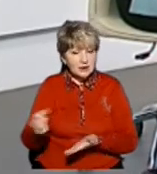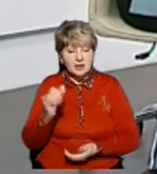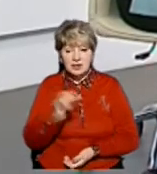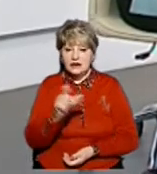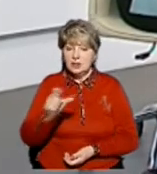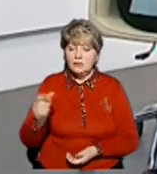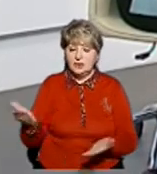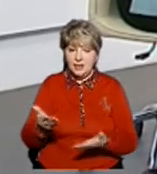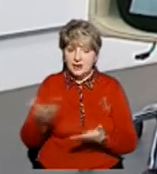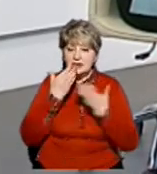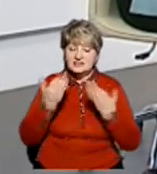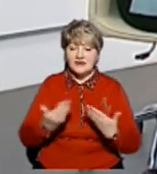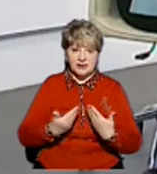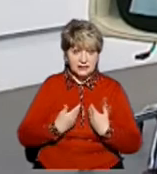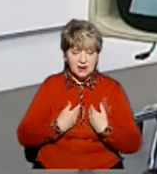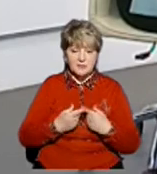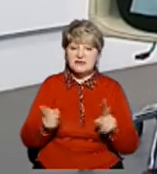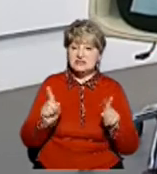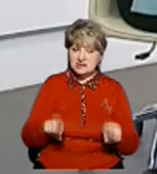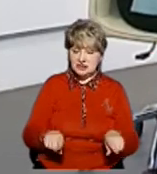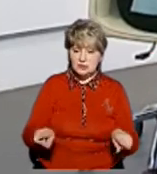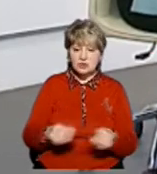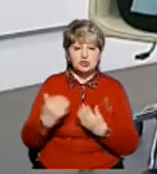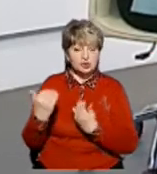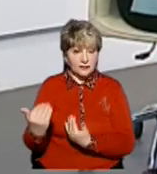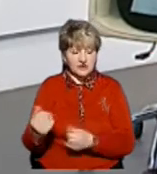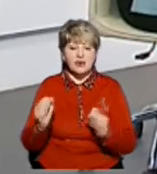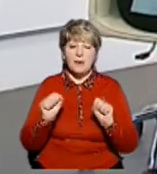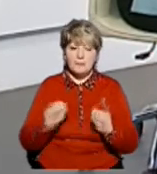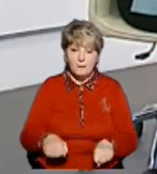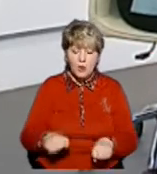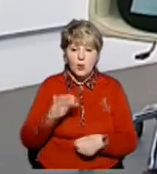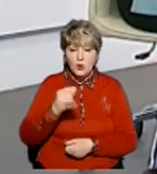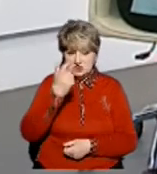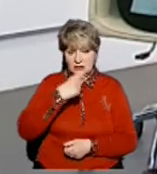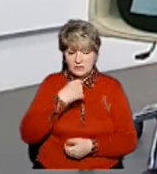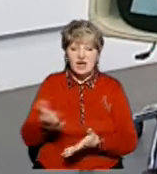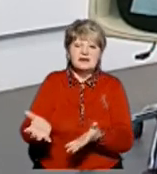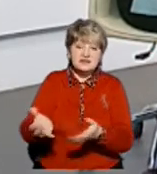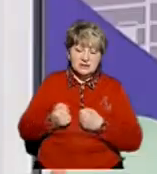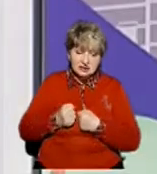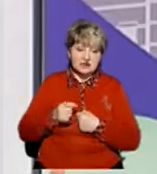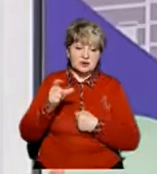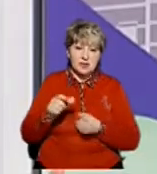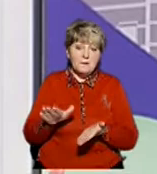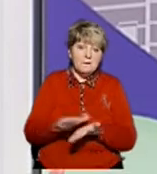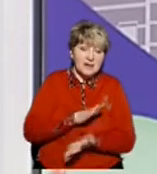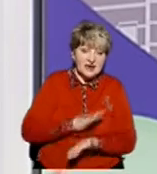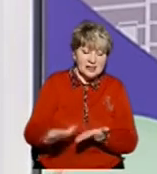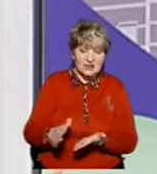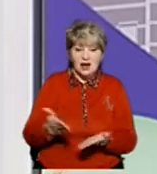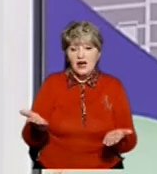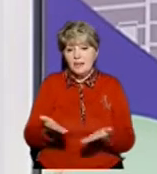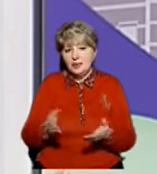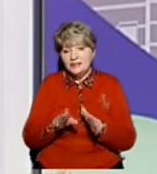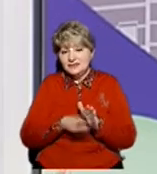які звертаються безпосередньо з тим, що вони можуть розмістити в себе людей безкоштовно, можливо, якусь